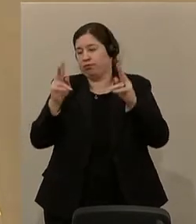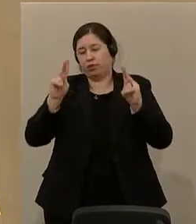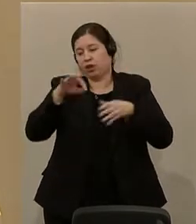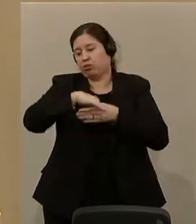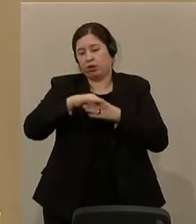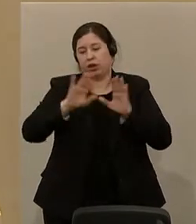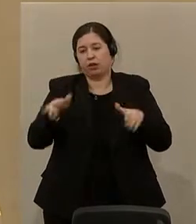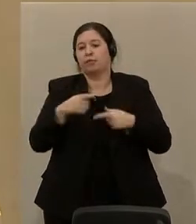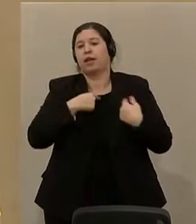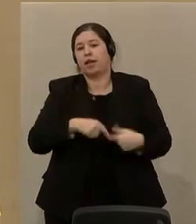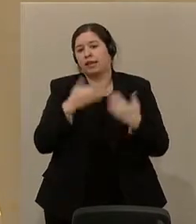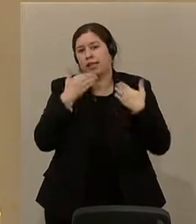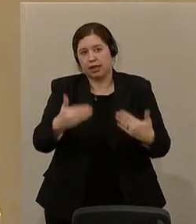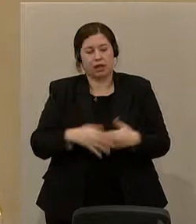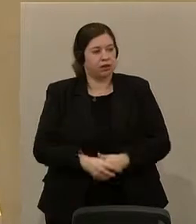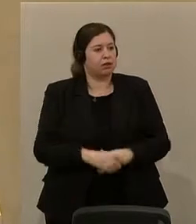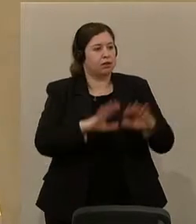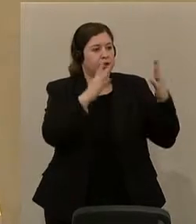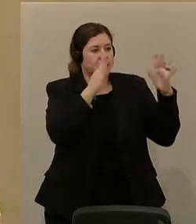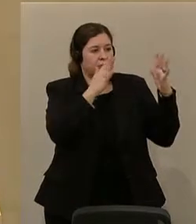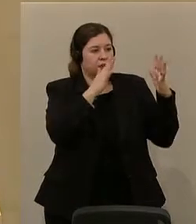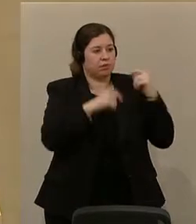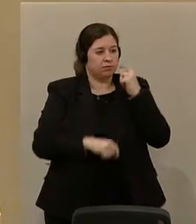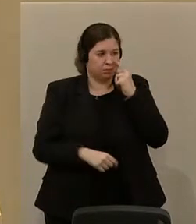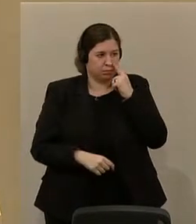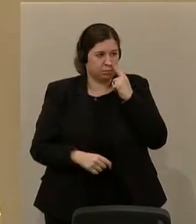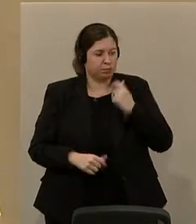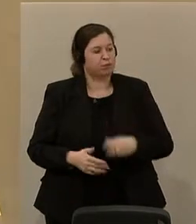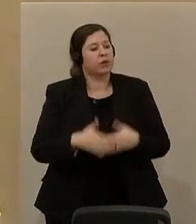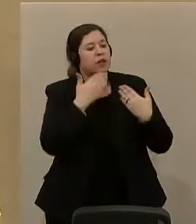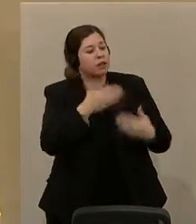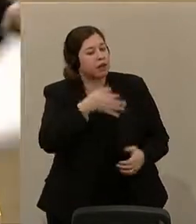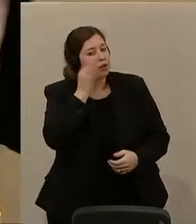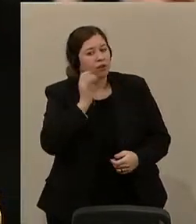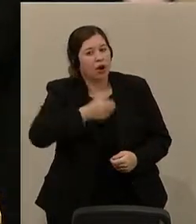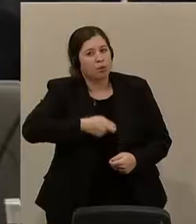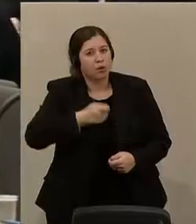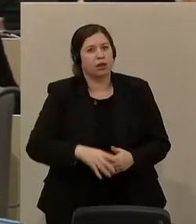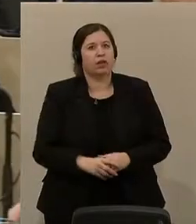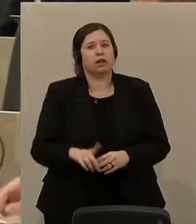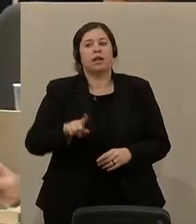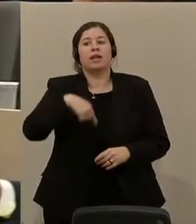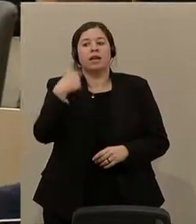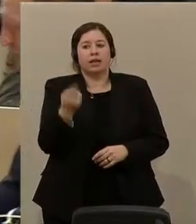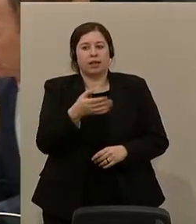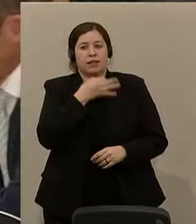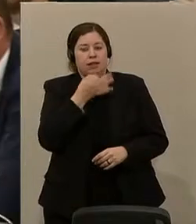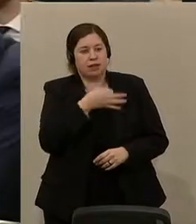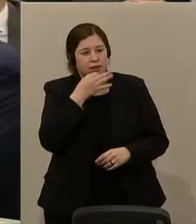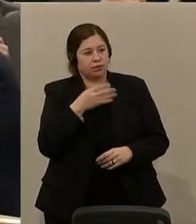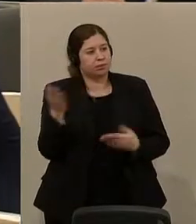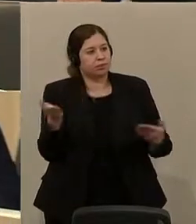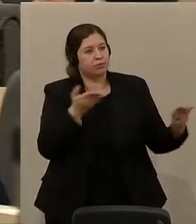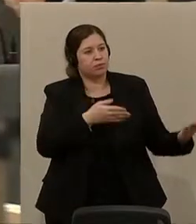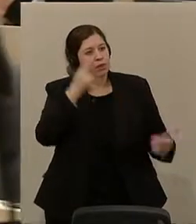herzlichen dank danke die geplanten zusätzlichen einnahmen durch die erhöhung der